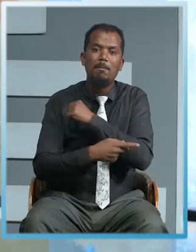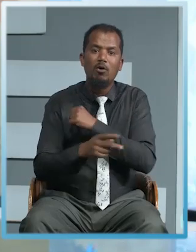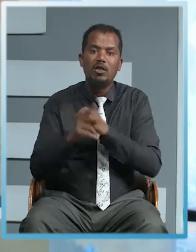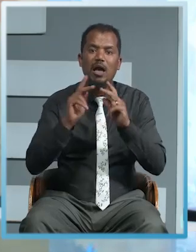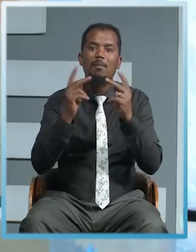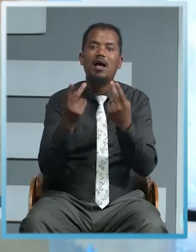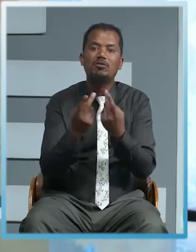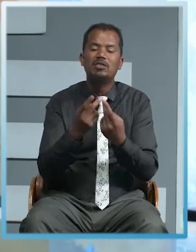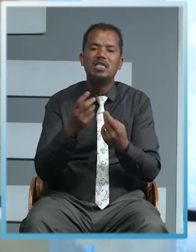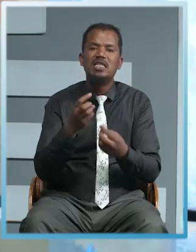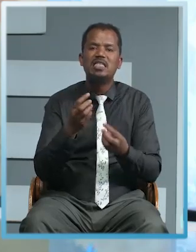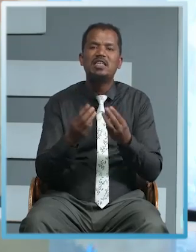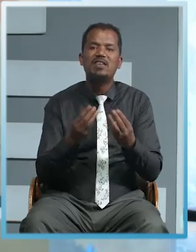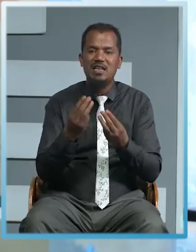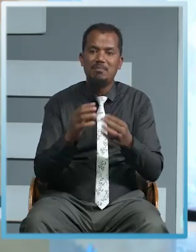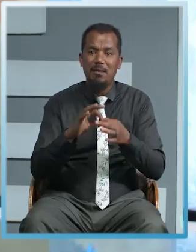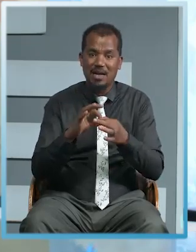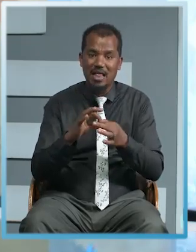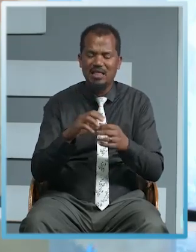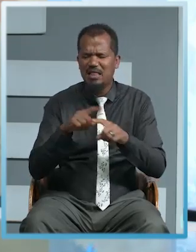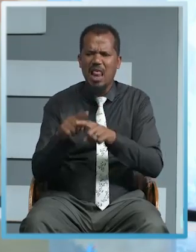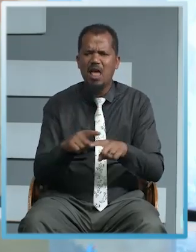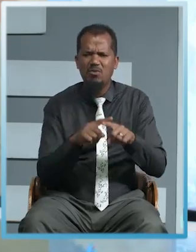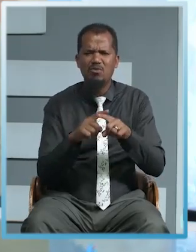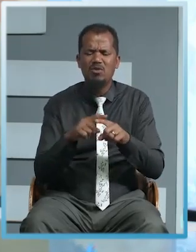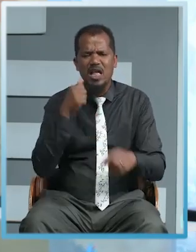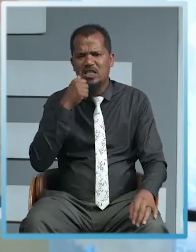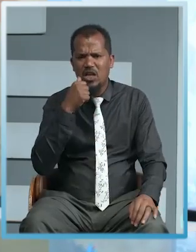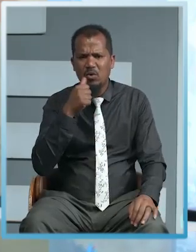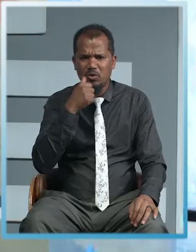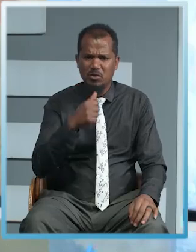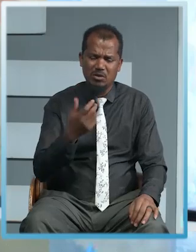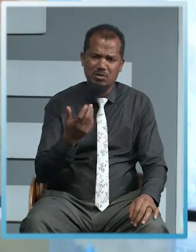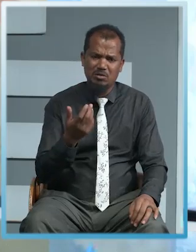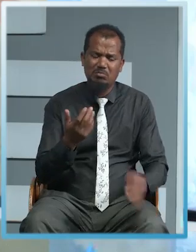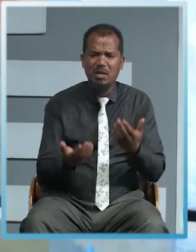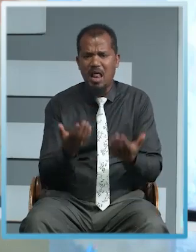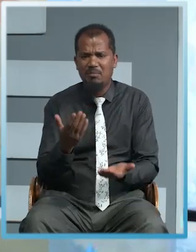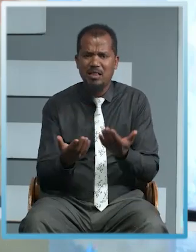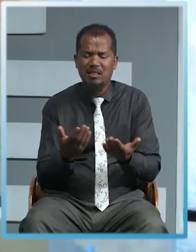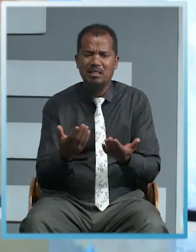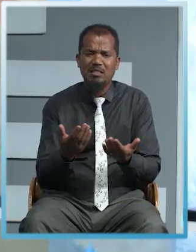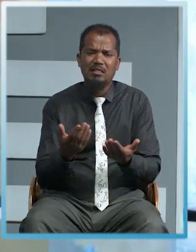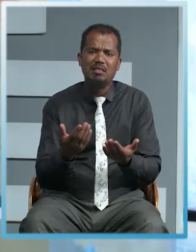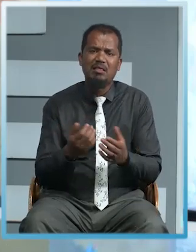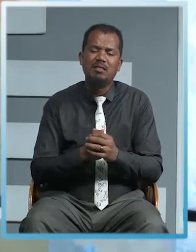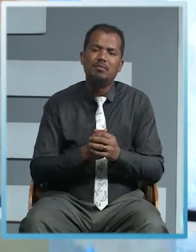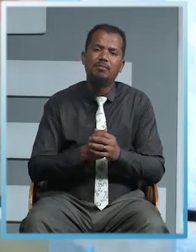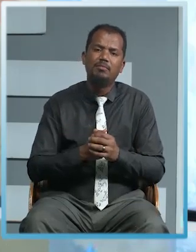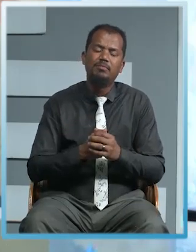በፖለቲካ ፓርቲዎች የሲቪል ማህበረሰብ ድርጅቶች የተለያየ አደረጃ የሴቶች ምናልባት